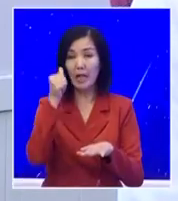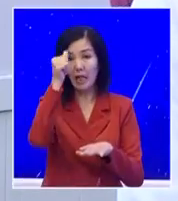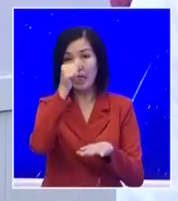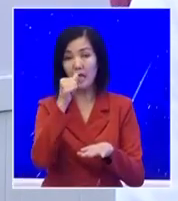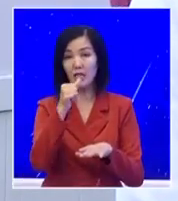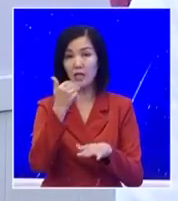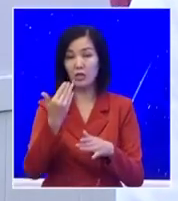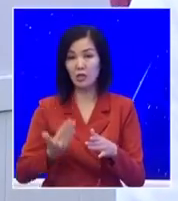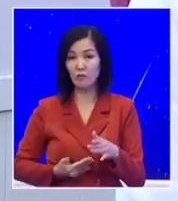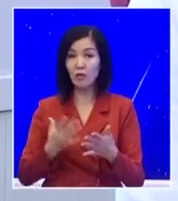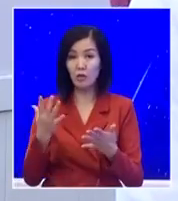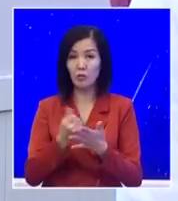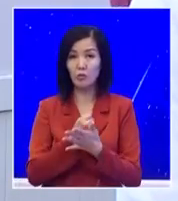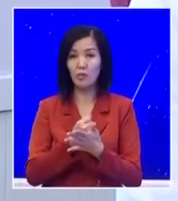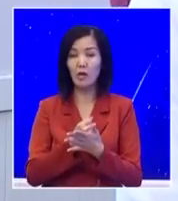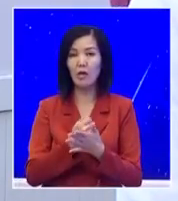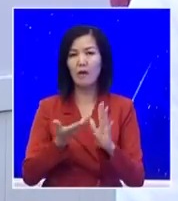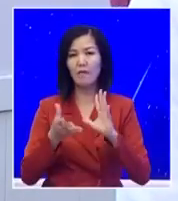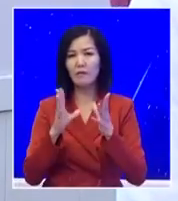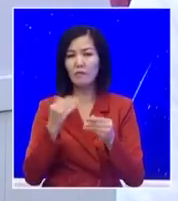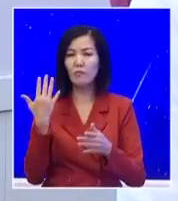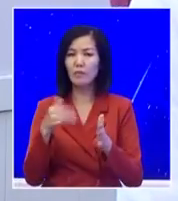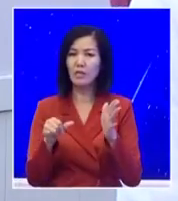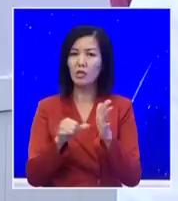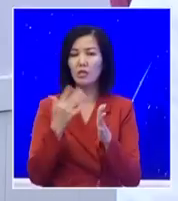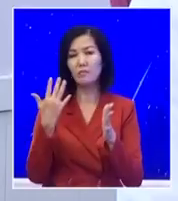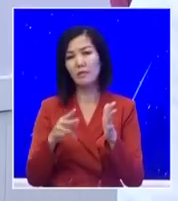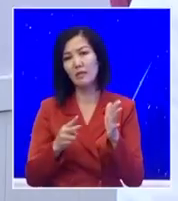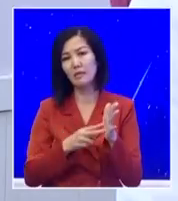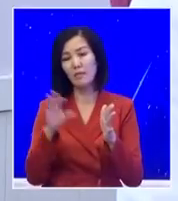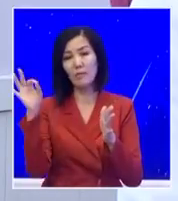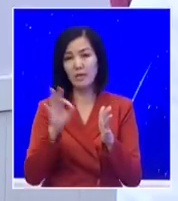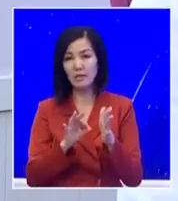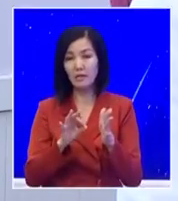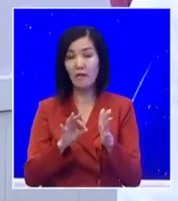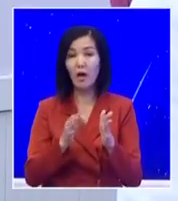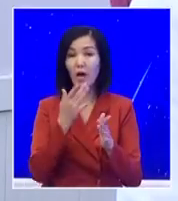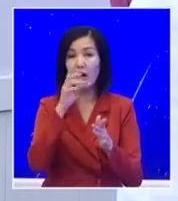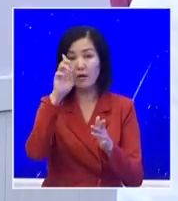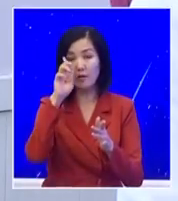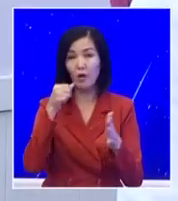успех. Всего 56-57%, ну, последние данные. А у них до